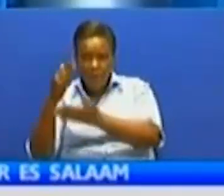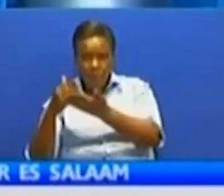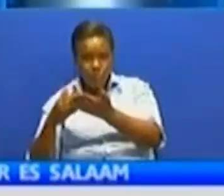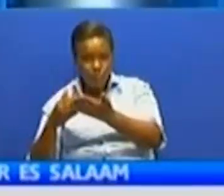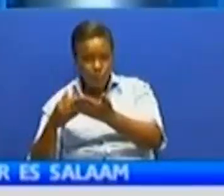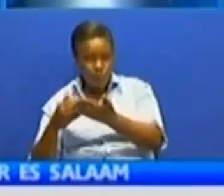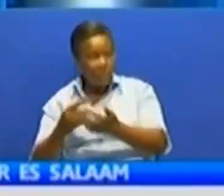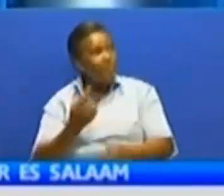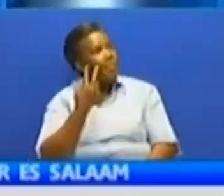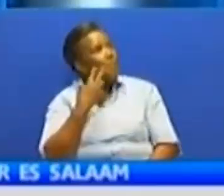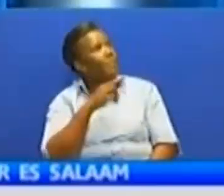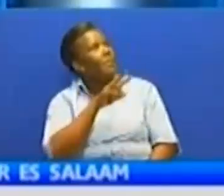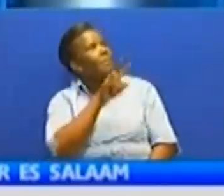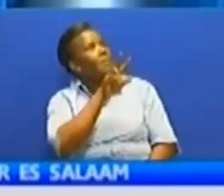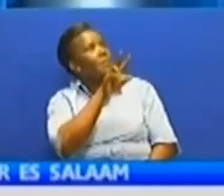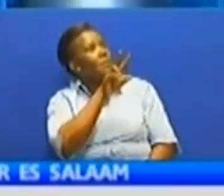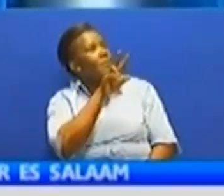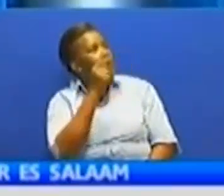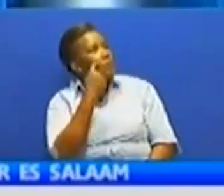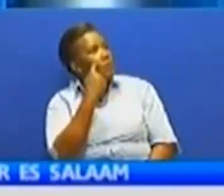tena angalie,